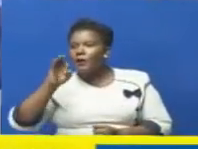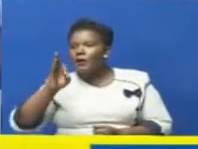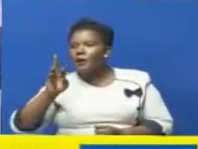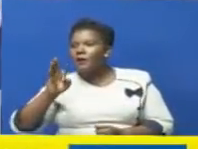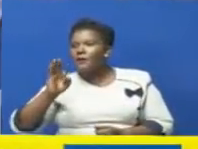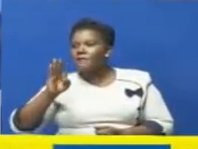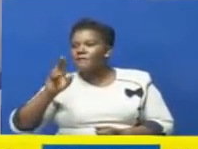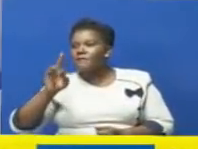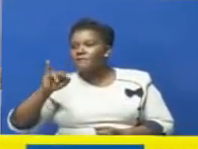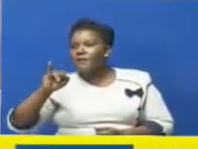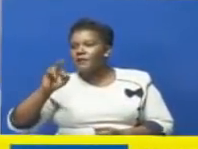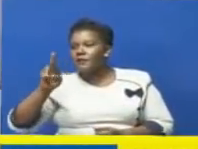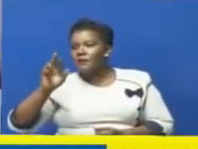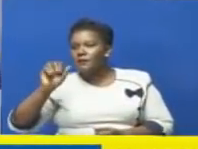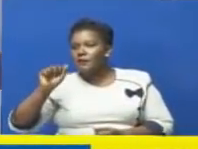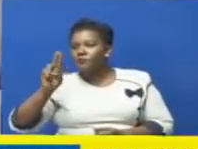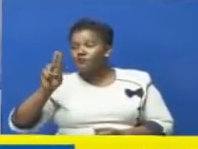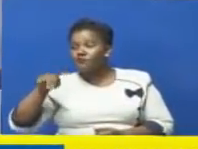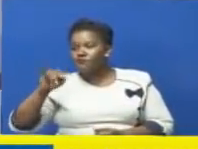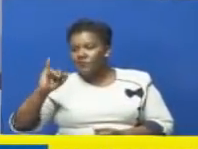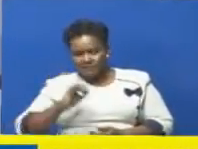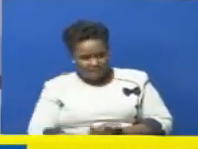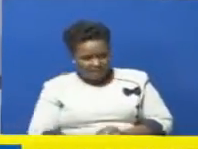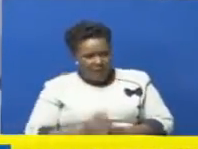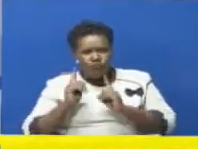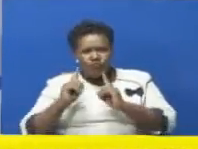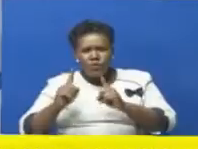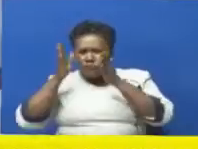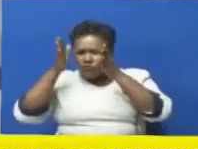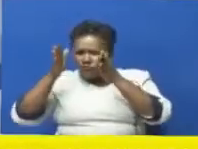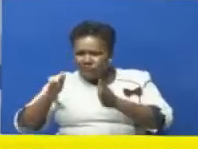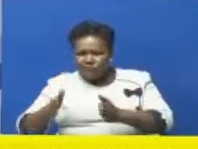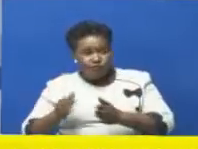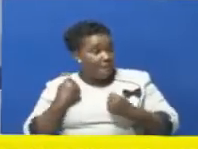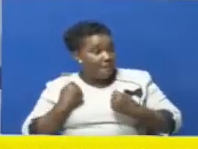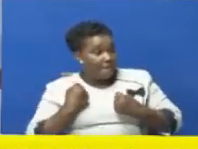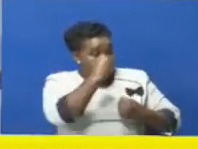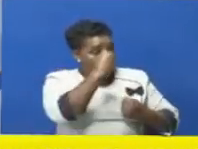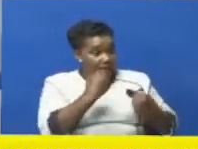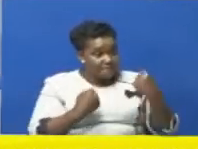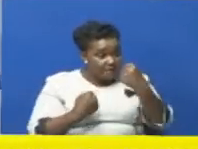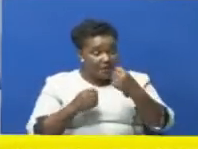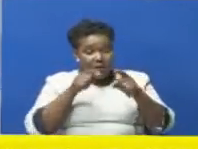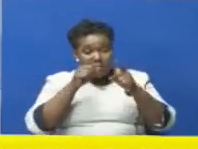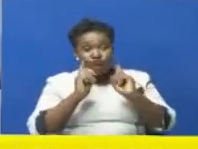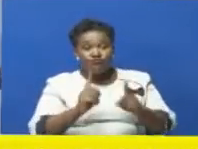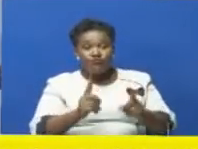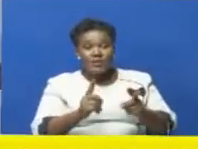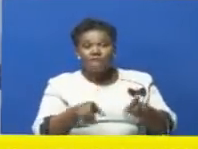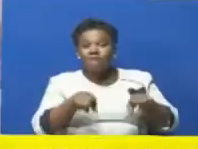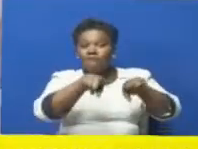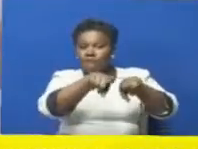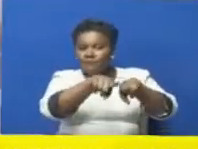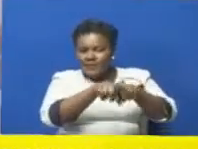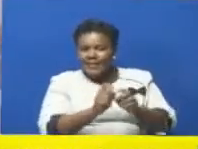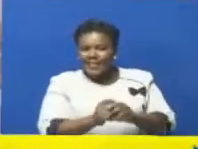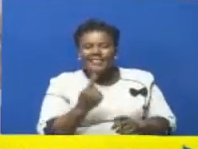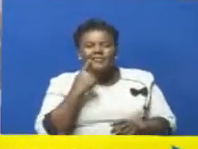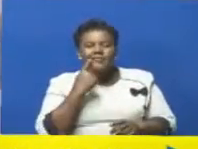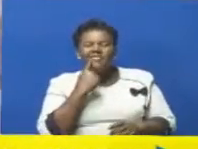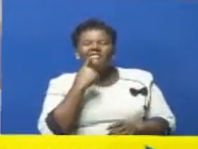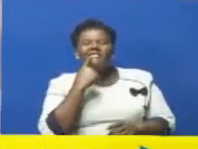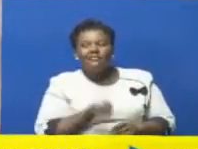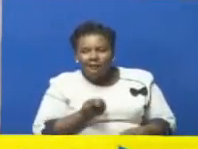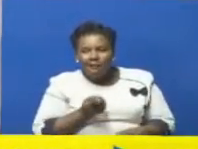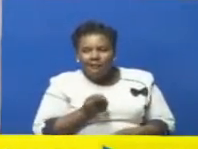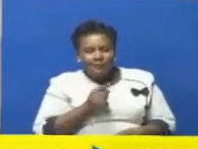kumpiga na kumngoa jino mtumishi mwenzie bado linaacha maswali mengi kwa jeshi la polisi mkoani Morogoro. Chanzo cha tukio